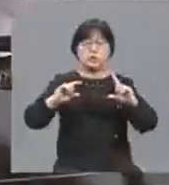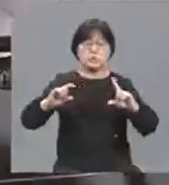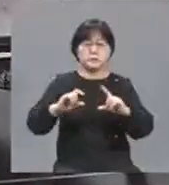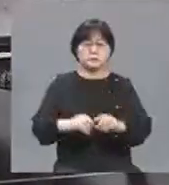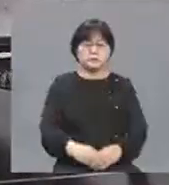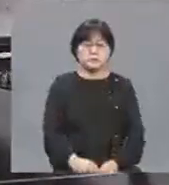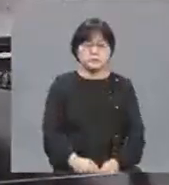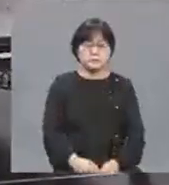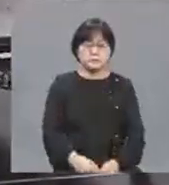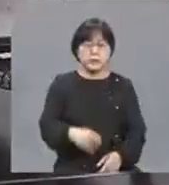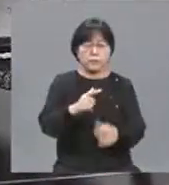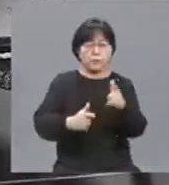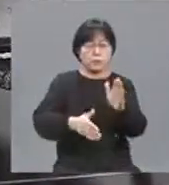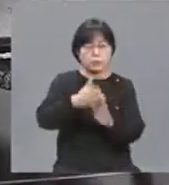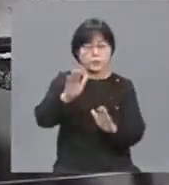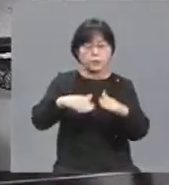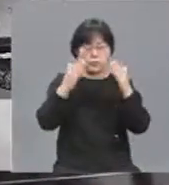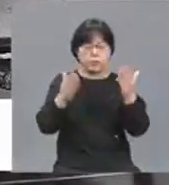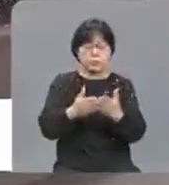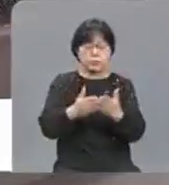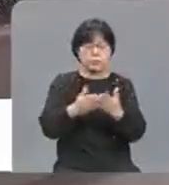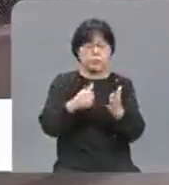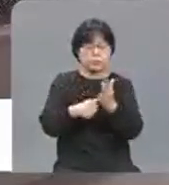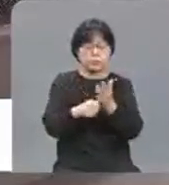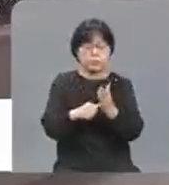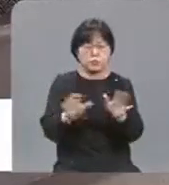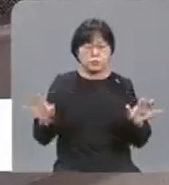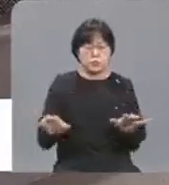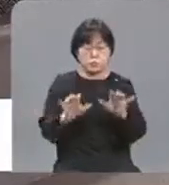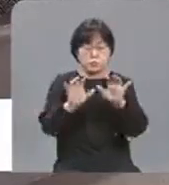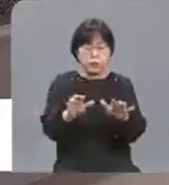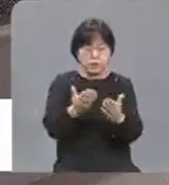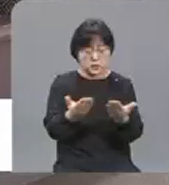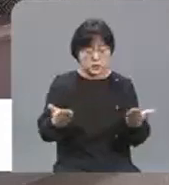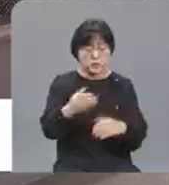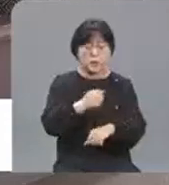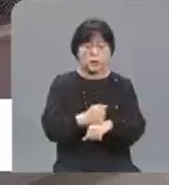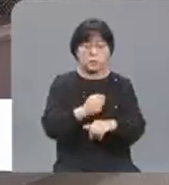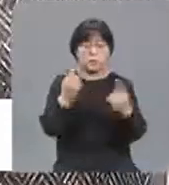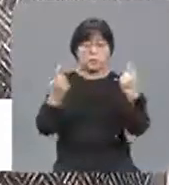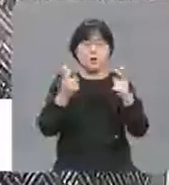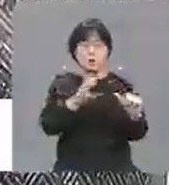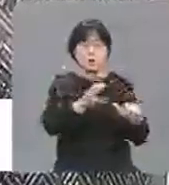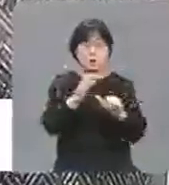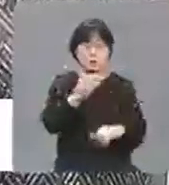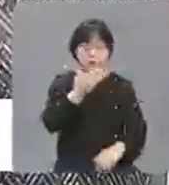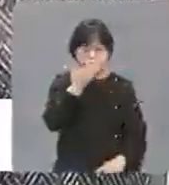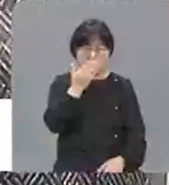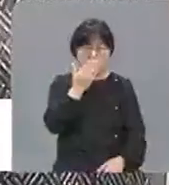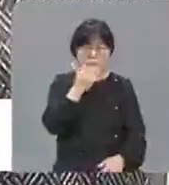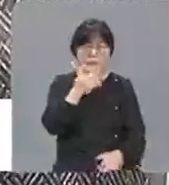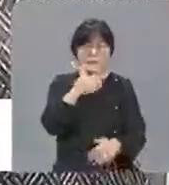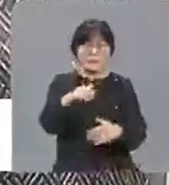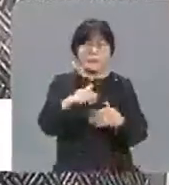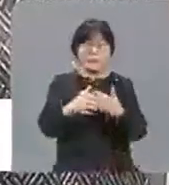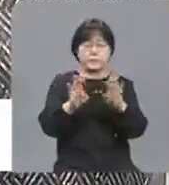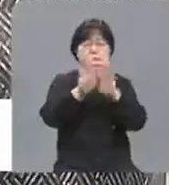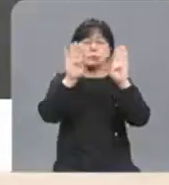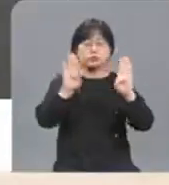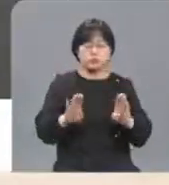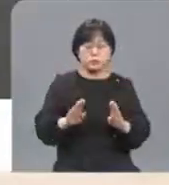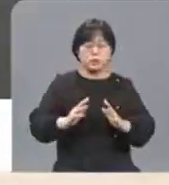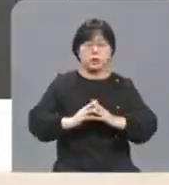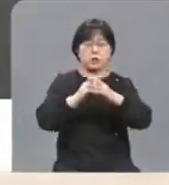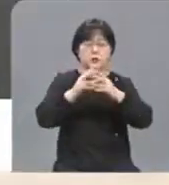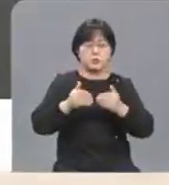부분입니다 목포시는 전체 기품을 한곳에서 관람하고 관광자원으로 활용할 수 있도록 낮은 7기 박물 립을